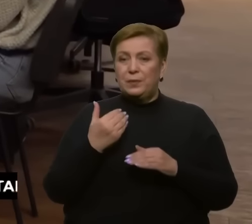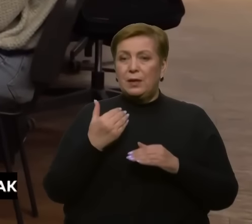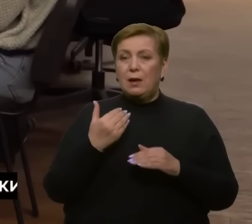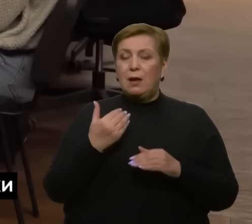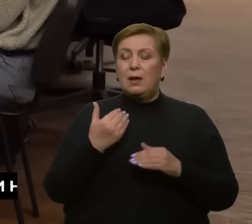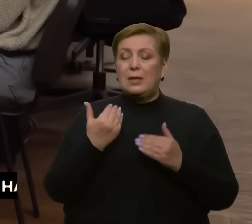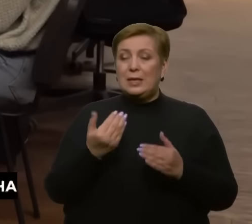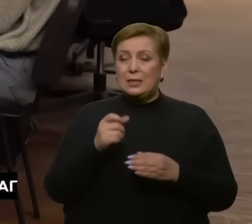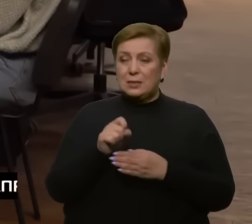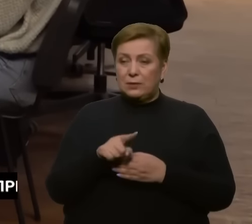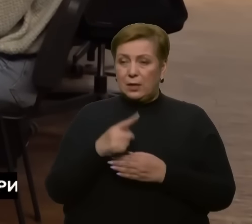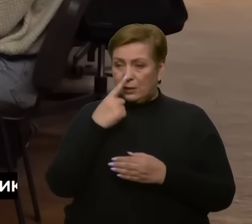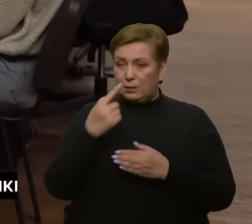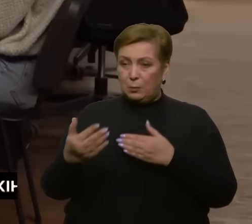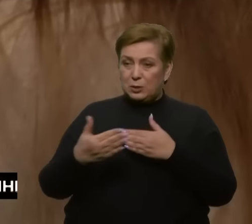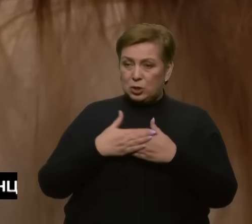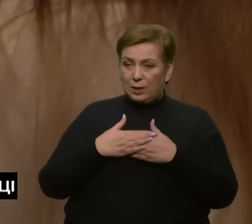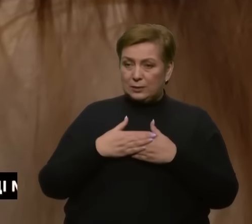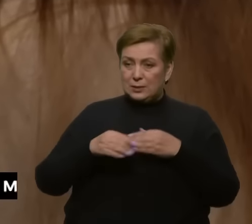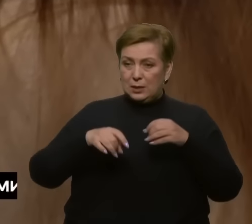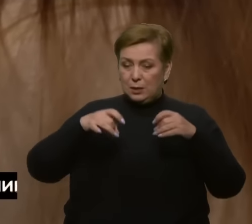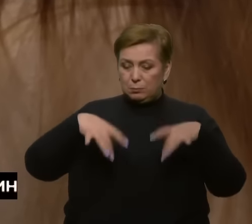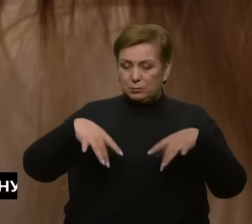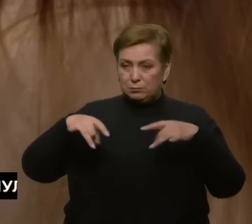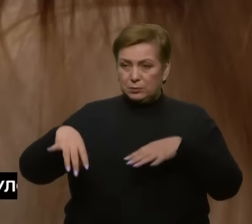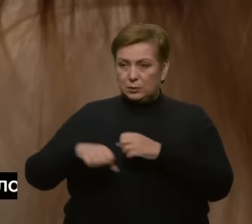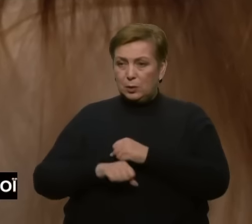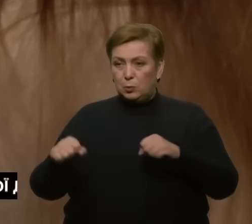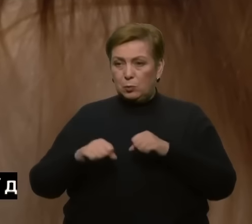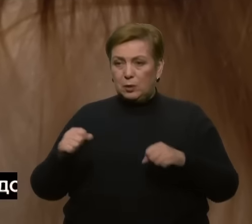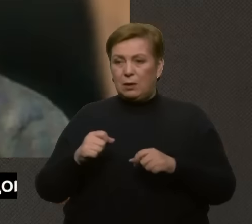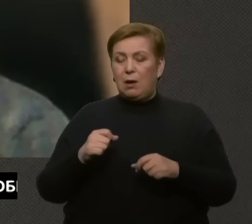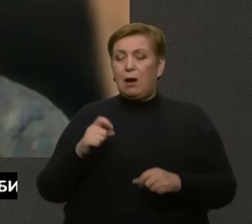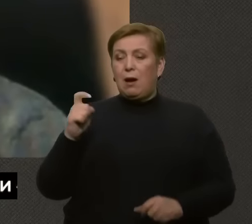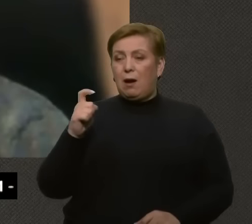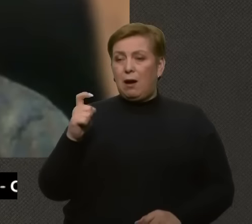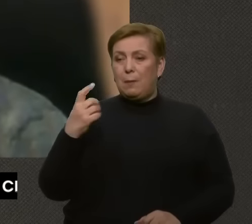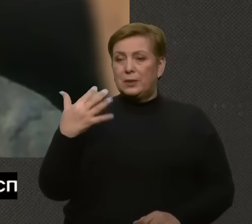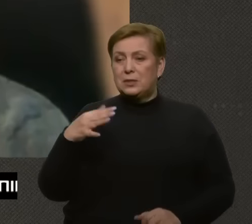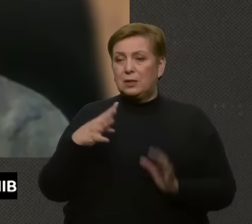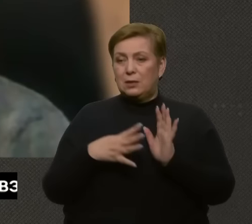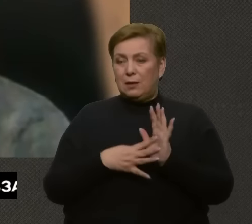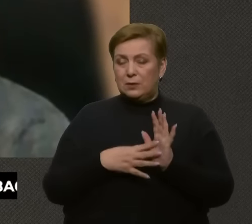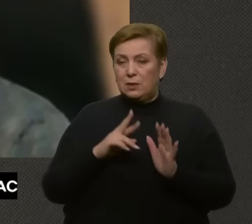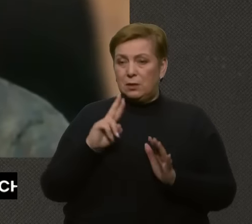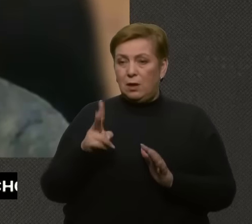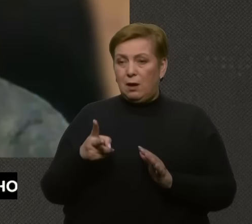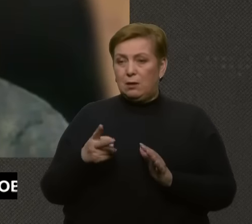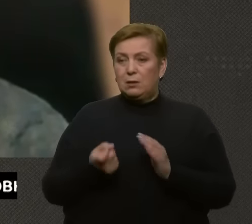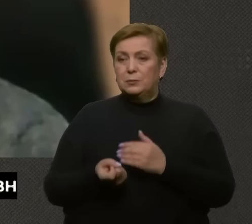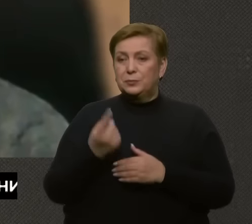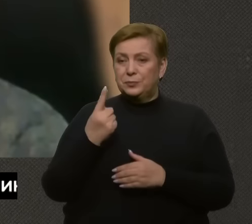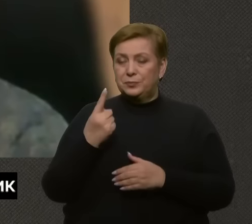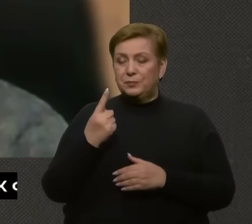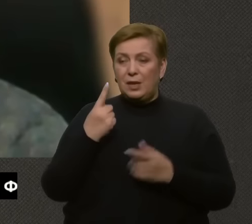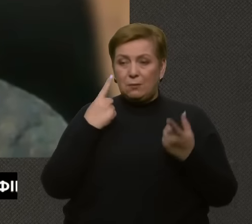– наближатися до лінії фронту та скидати керовані авіабомби і ракети Х-59. Як тільки була інформація, що ці